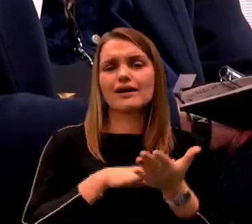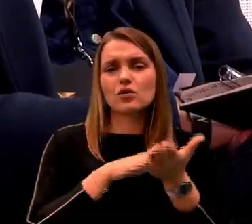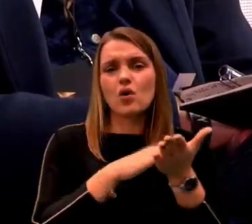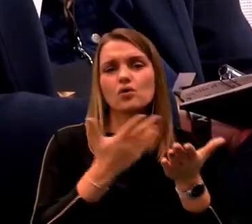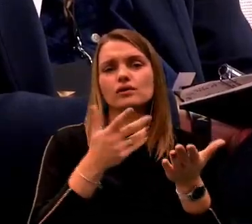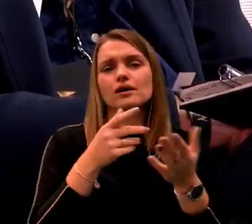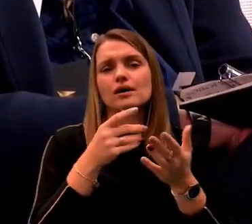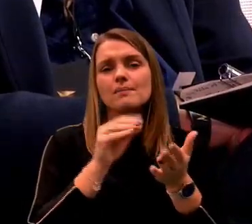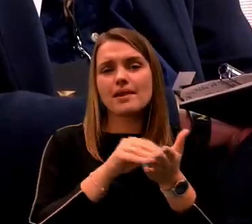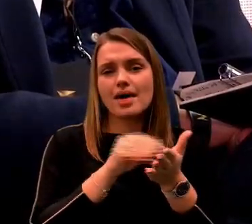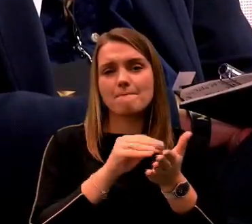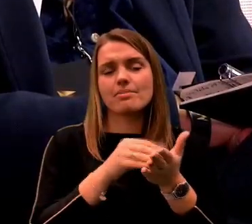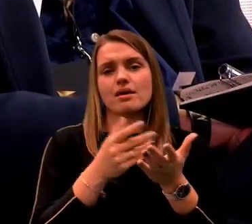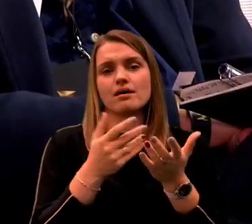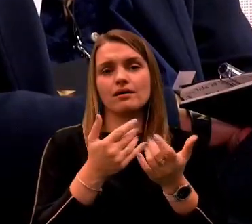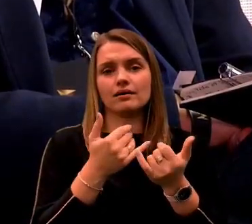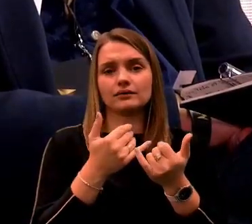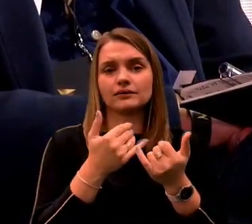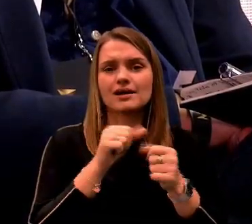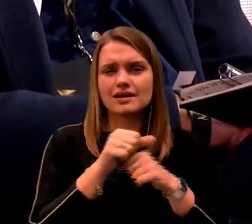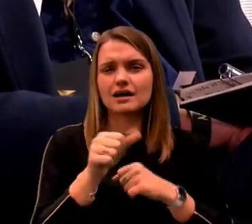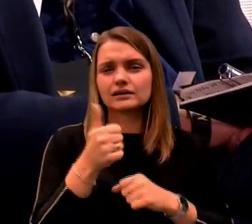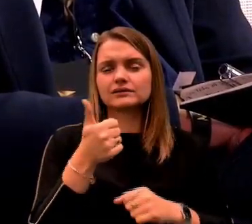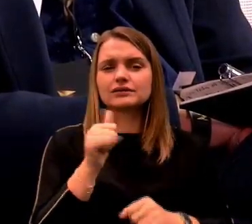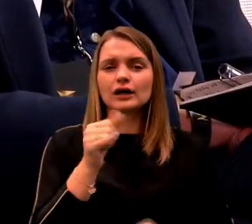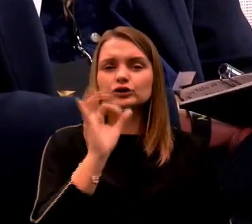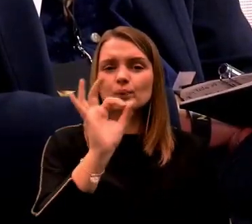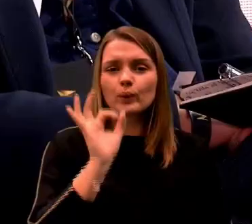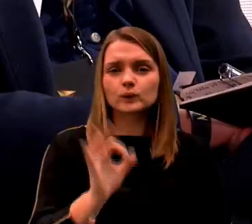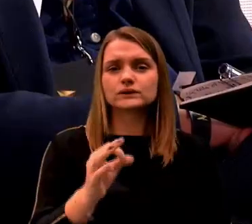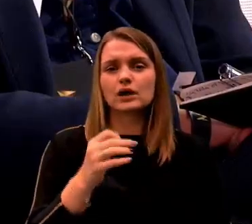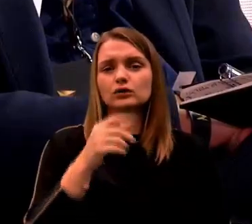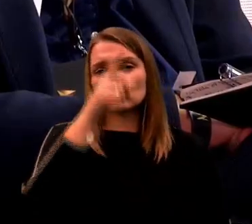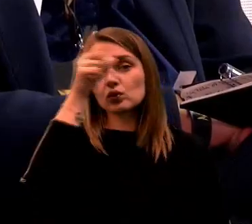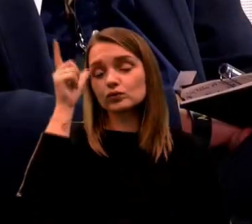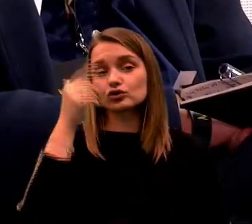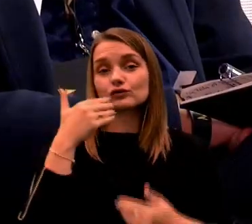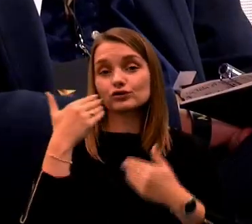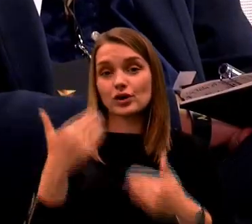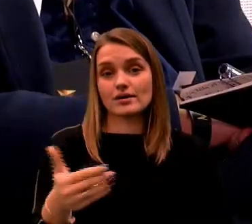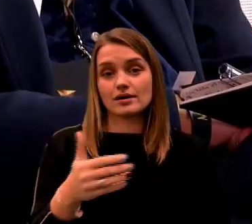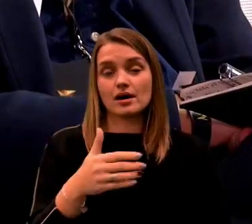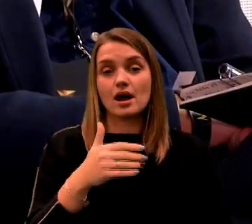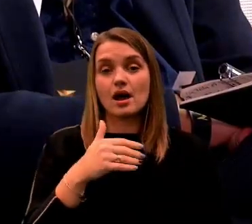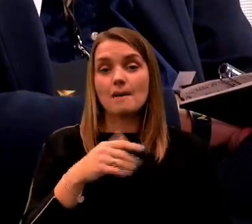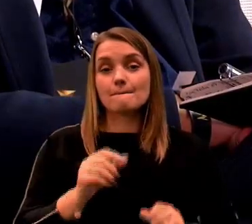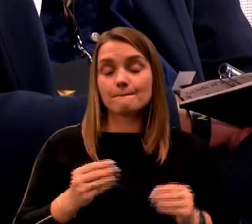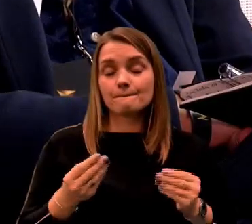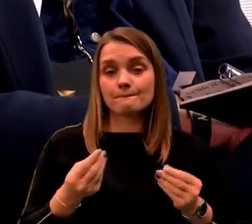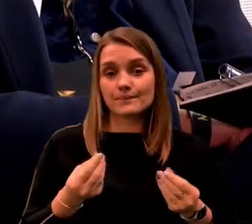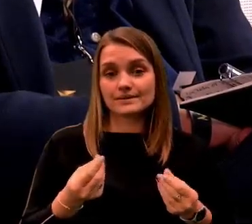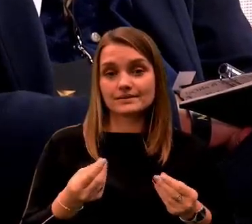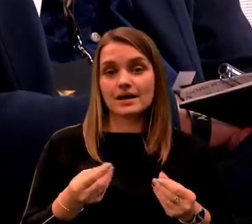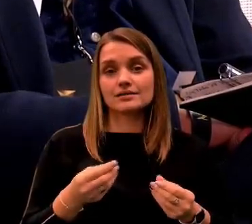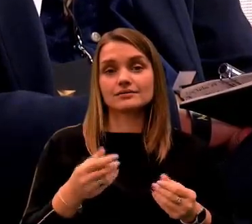i pewnie jest jakiś procent ludzi, którzy myślą, dzięki biznesowi zmieniam świat na lepsze. Ale to, co ja słyszę